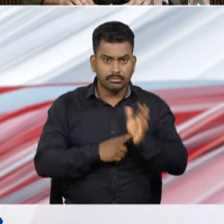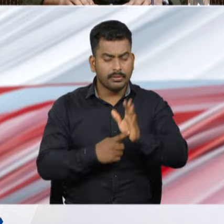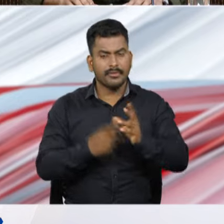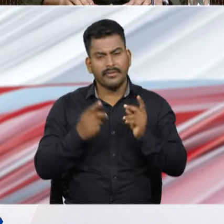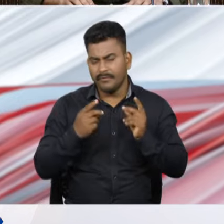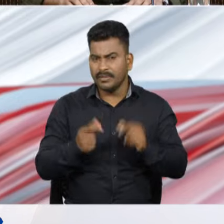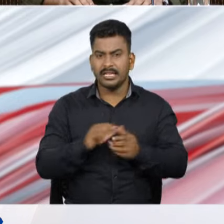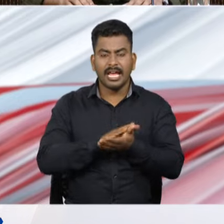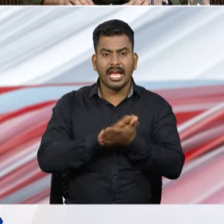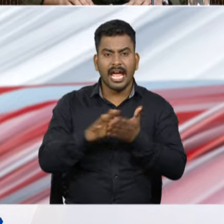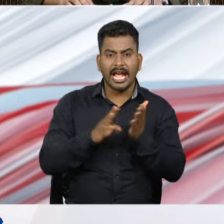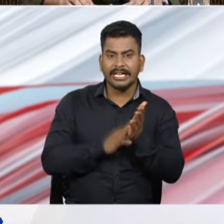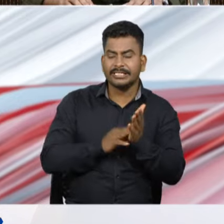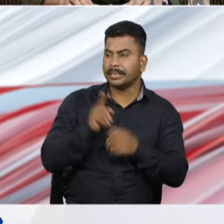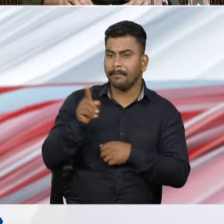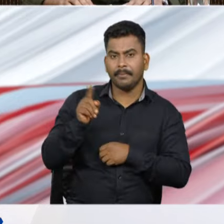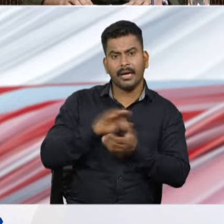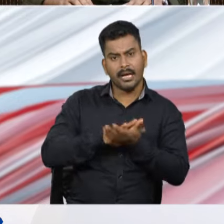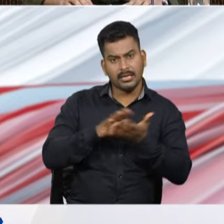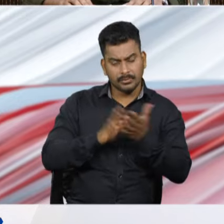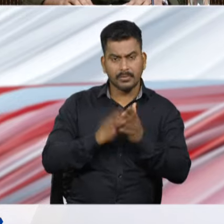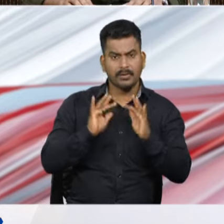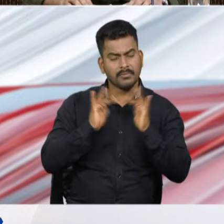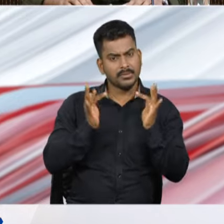പ്രഥമ അധ്യാപകരുടെ ലോഗിൻ മുഖേന